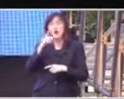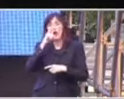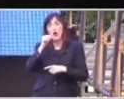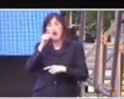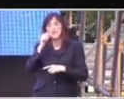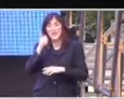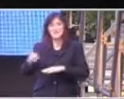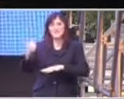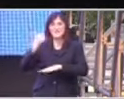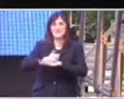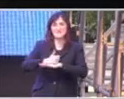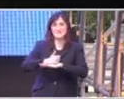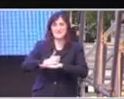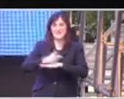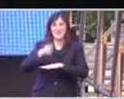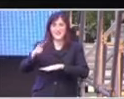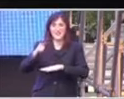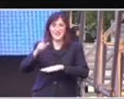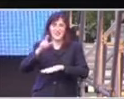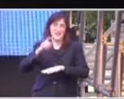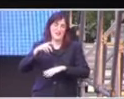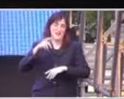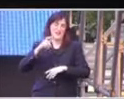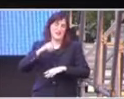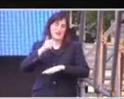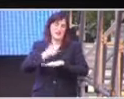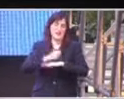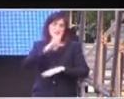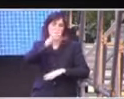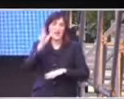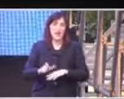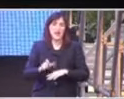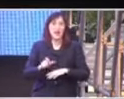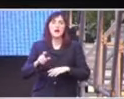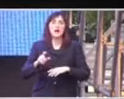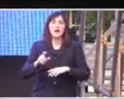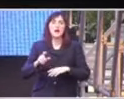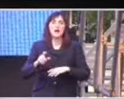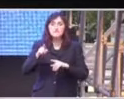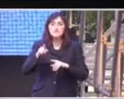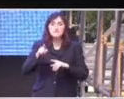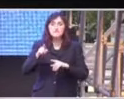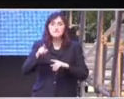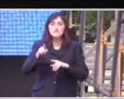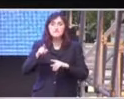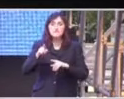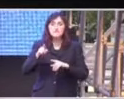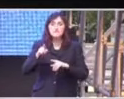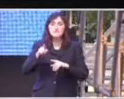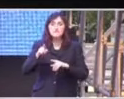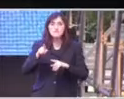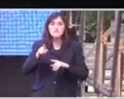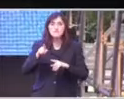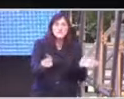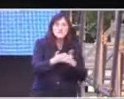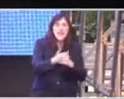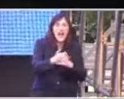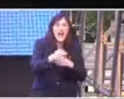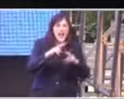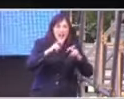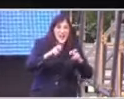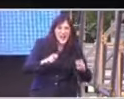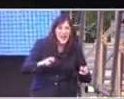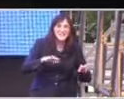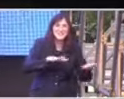ministro dell'ambiente è stato di chiudere l'unità di missione sul dissesto idrogeologico e io sto chiedendo dall'inizio di questa campagna